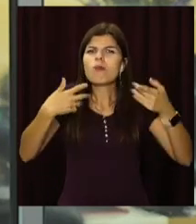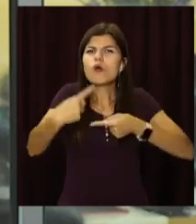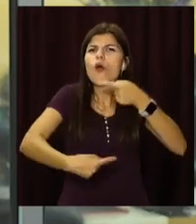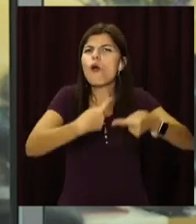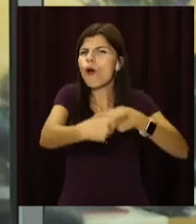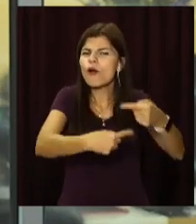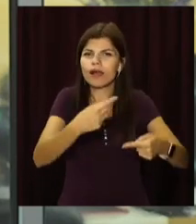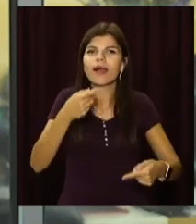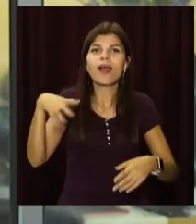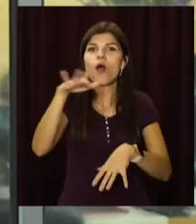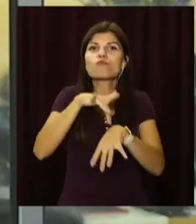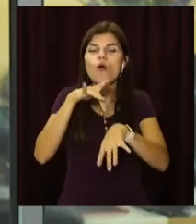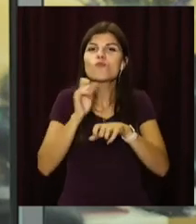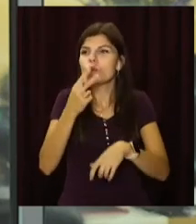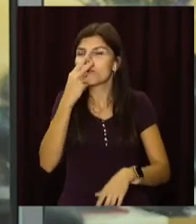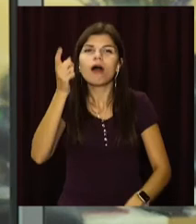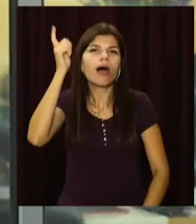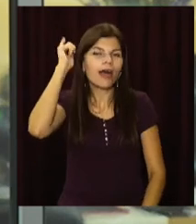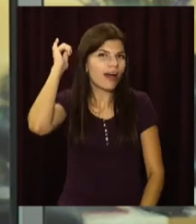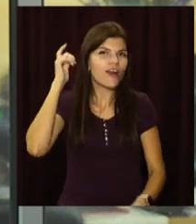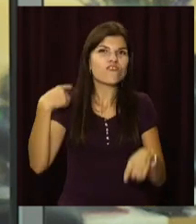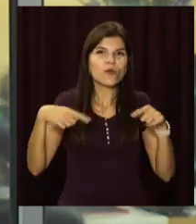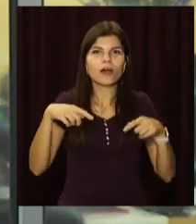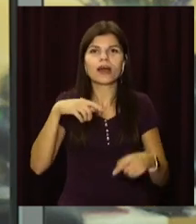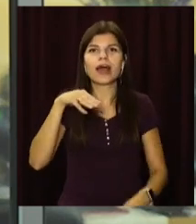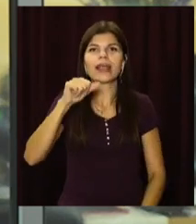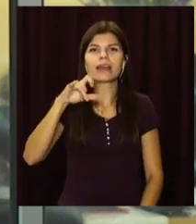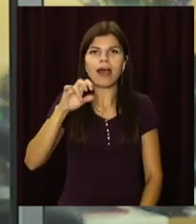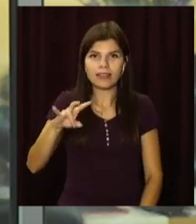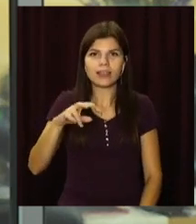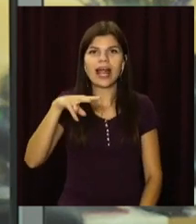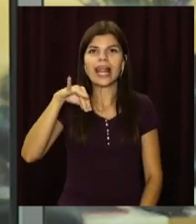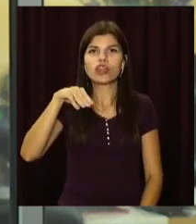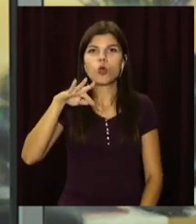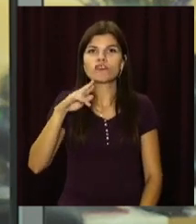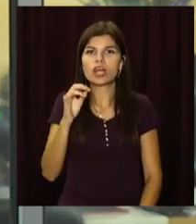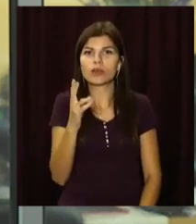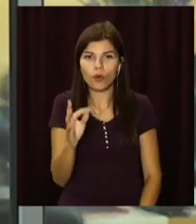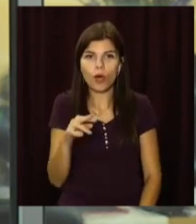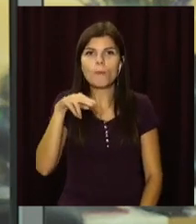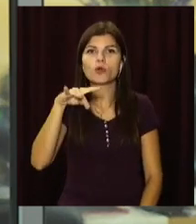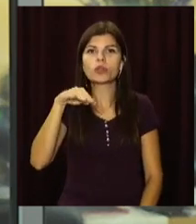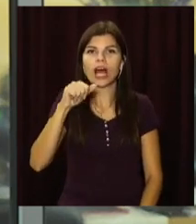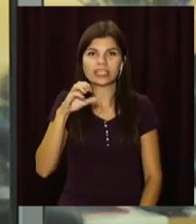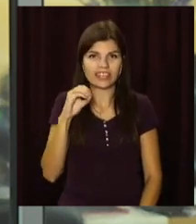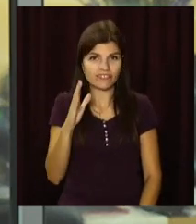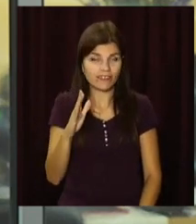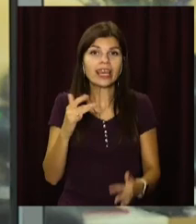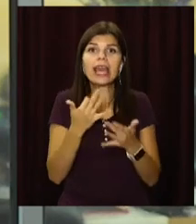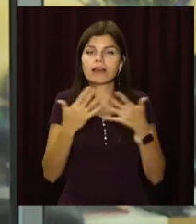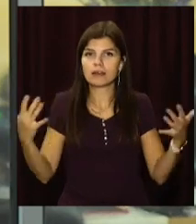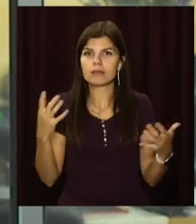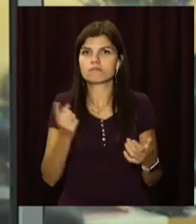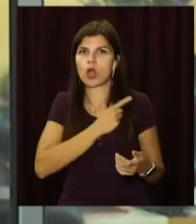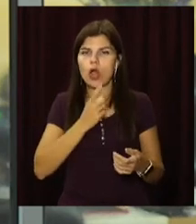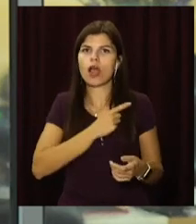поколінь. Вболівальники зможуть побачити легендарних футболістів Олега Тарана, Геннадія Лутовченка, Олега Протасова та інших майстрів